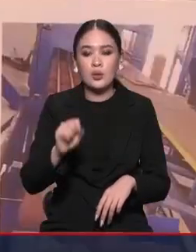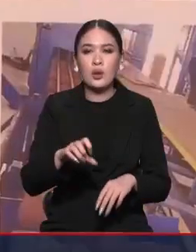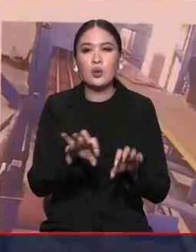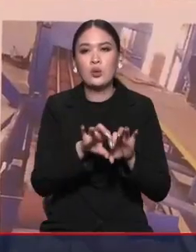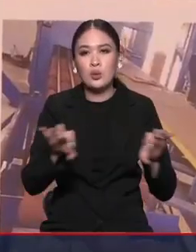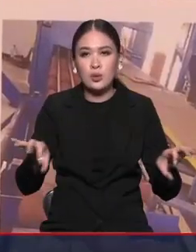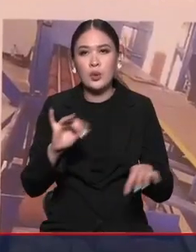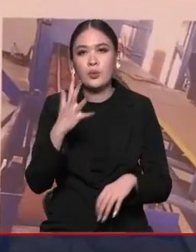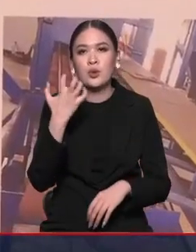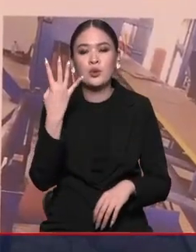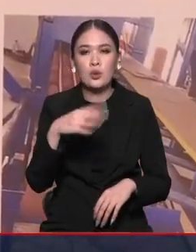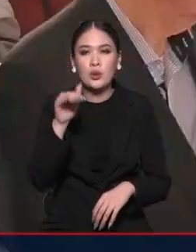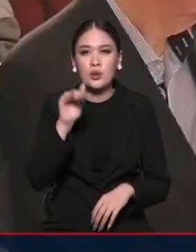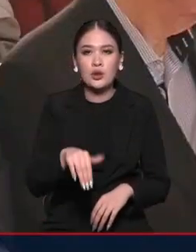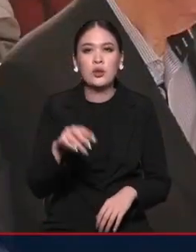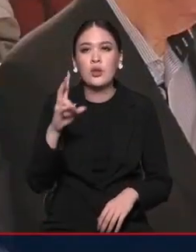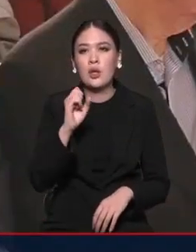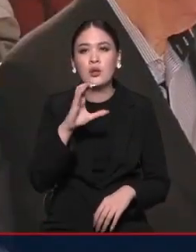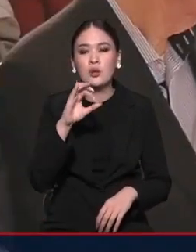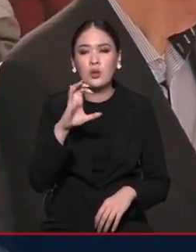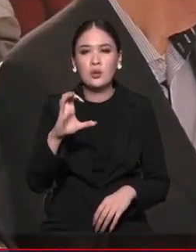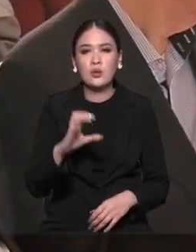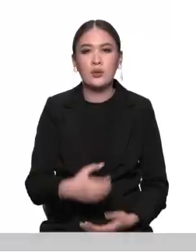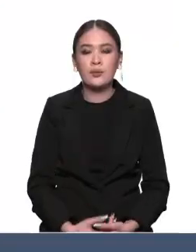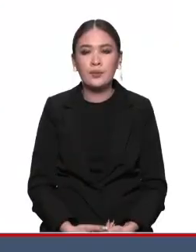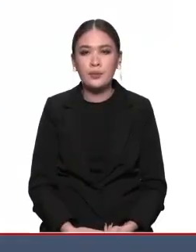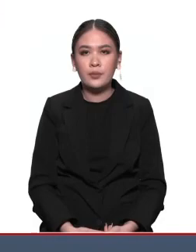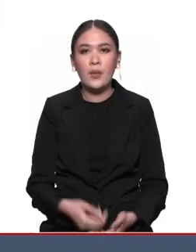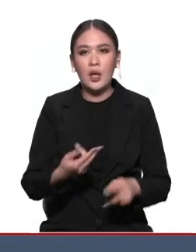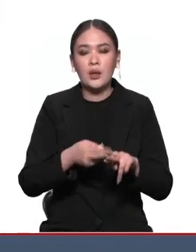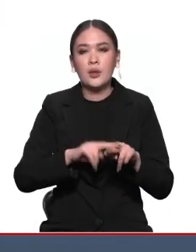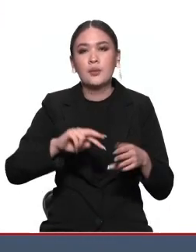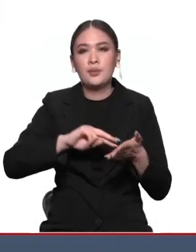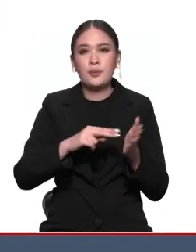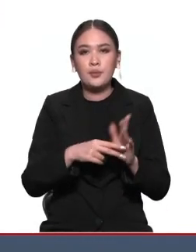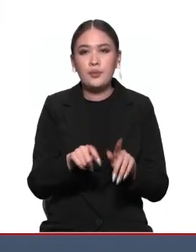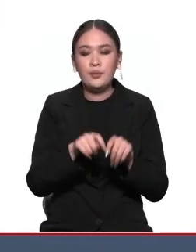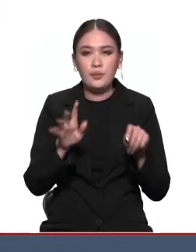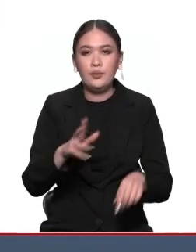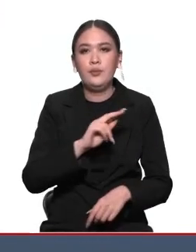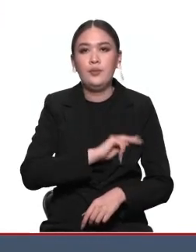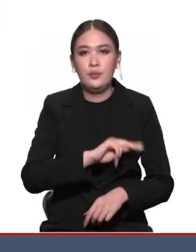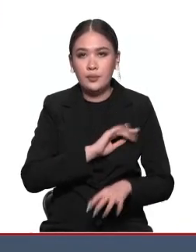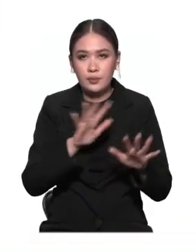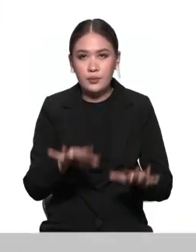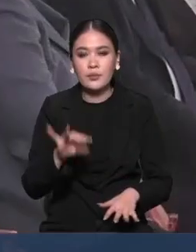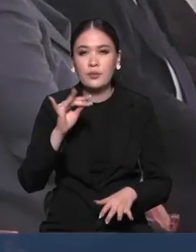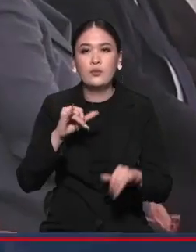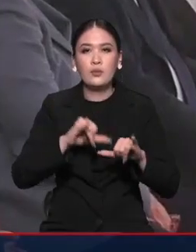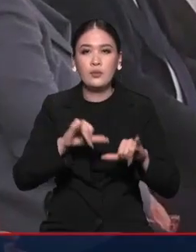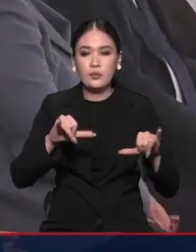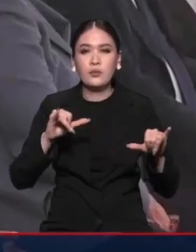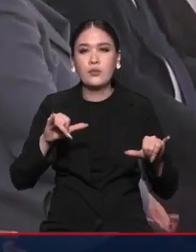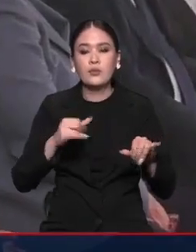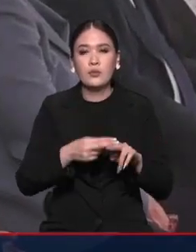и 540 тысяч насосных штанг. Этот проект не только создаст новые рабочие места, но и увеличит